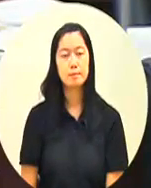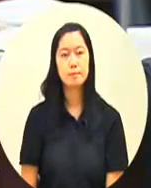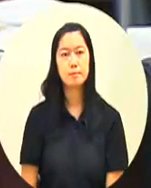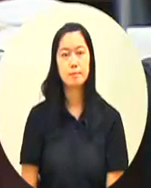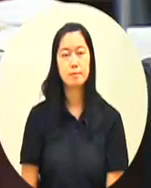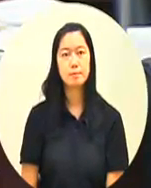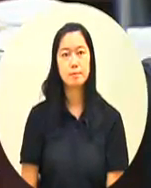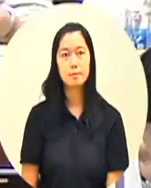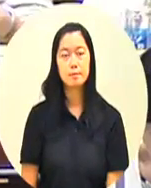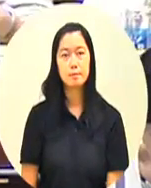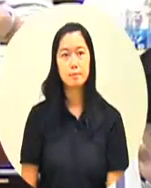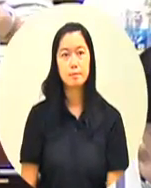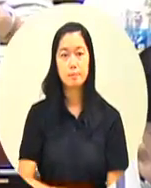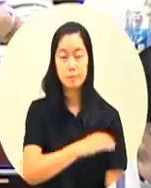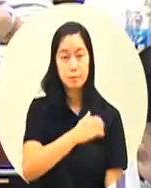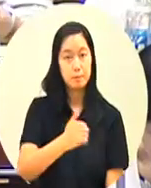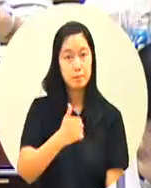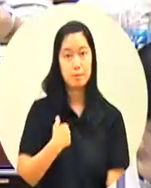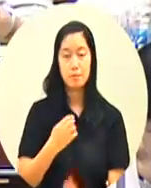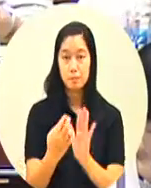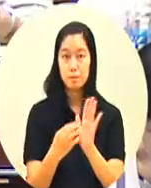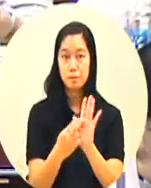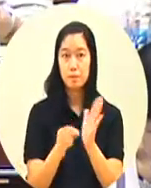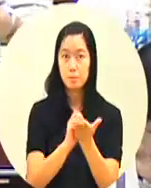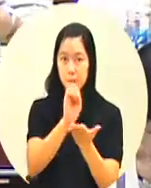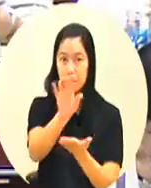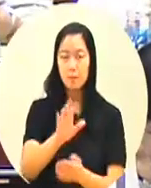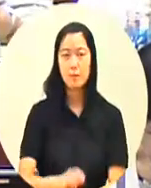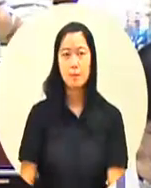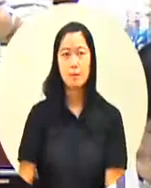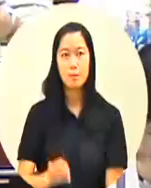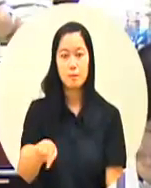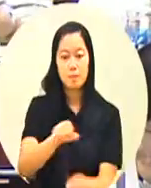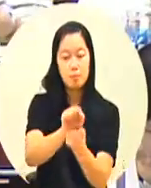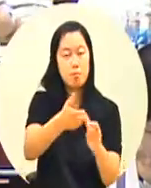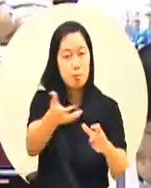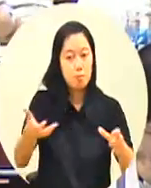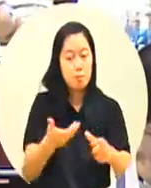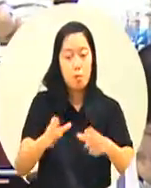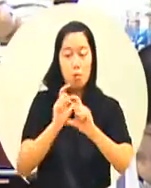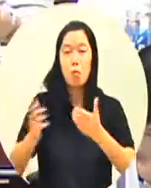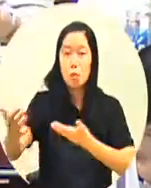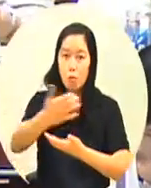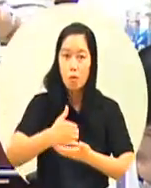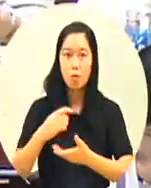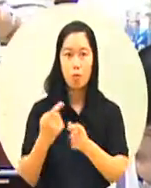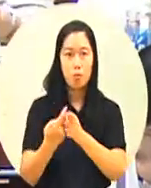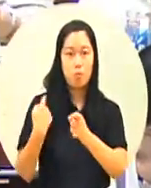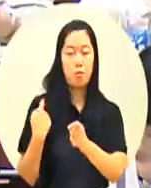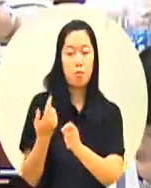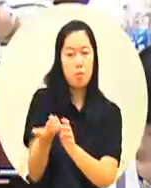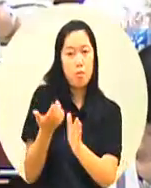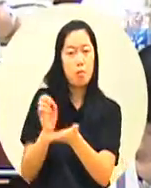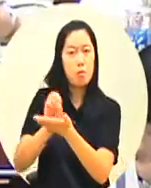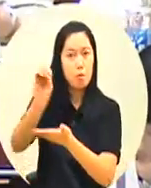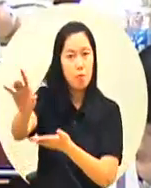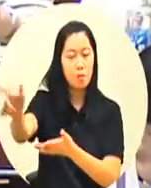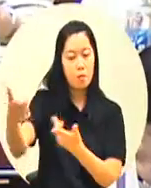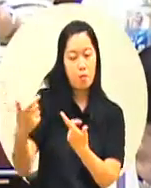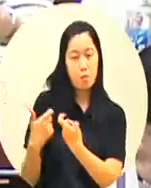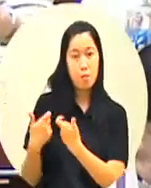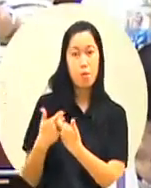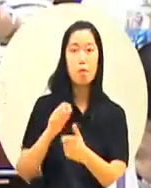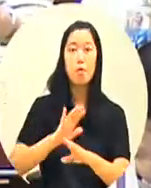跟邱议员报告哦，据我了解啦，这曾经我说回来，我们去年就通知他了，他也很配合。